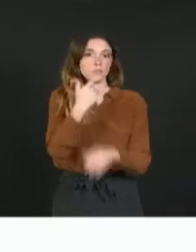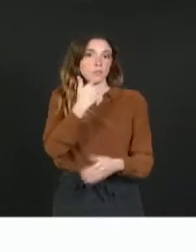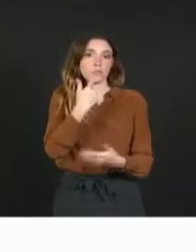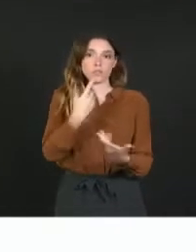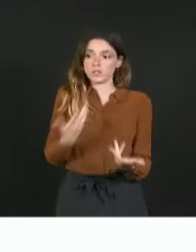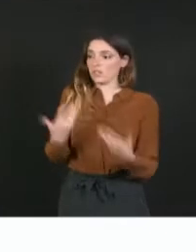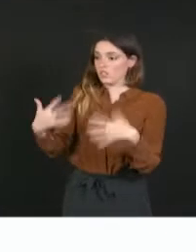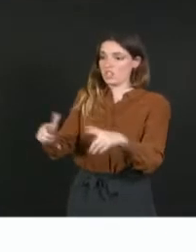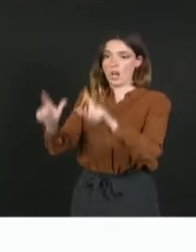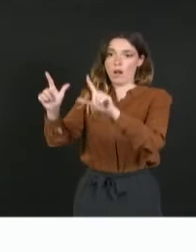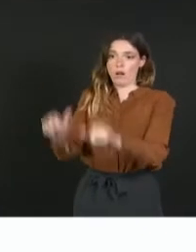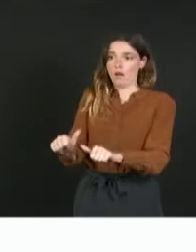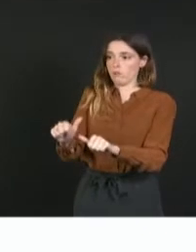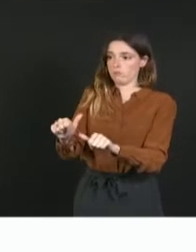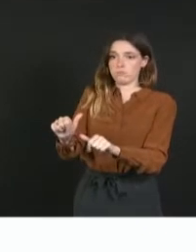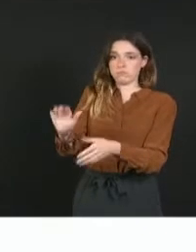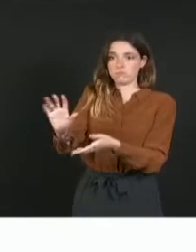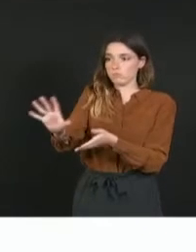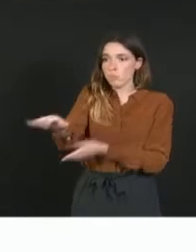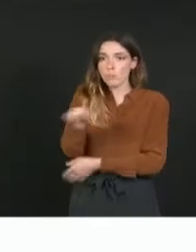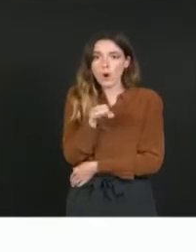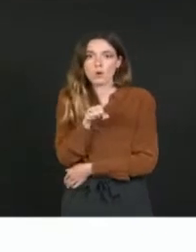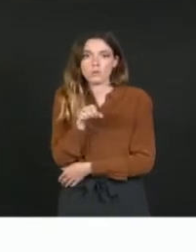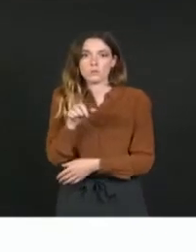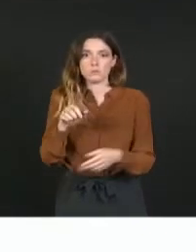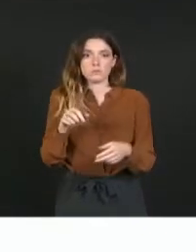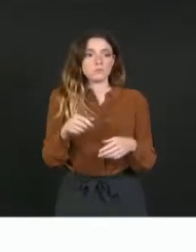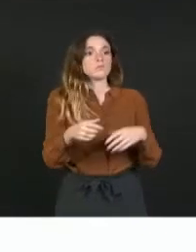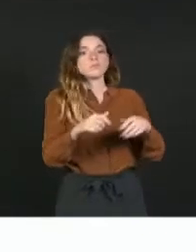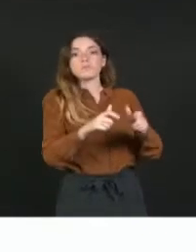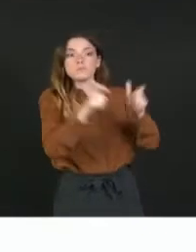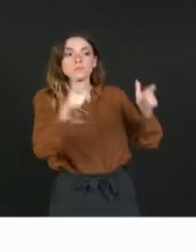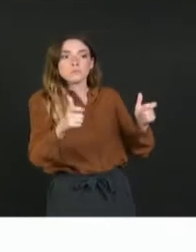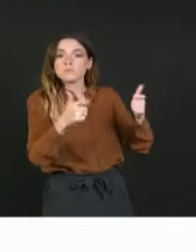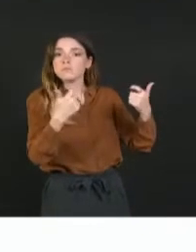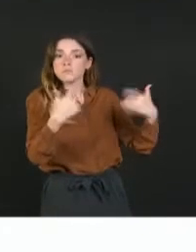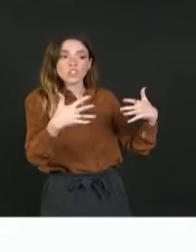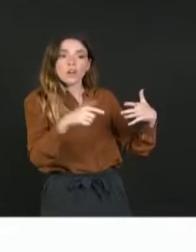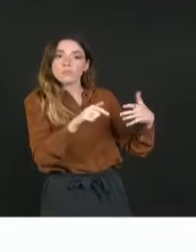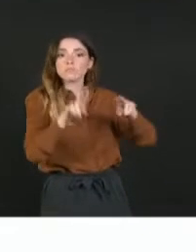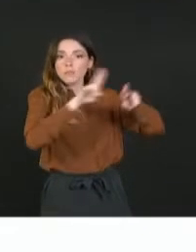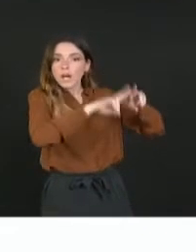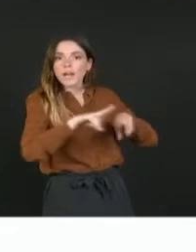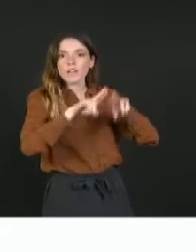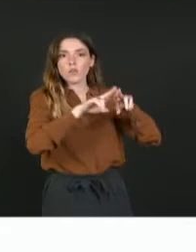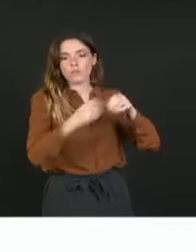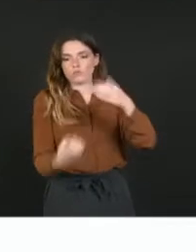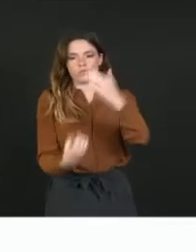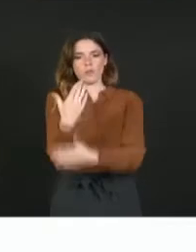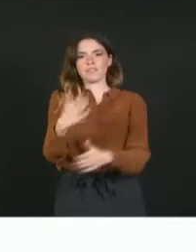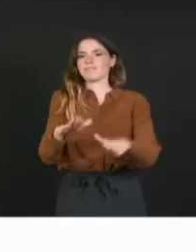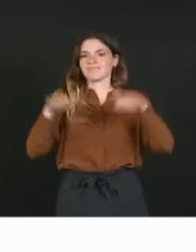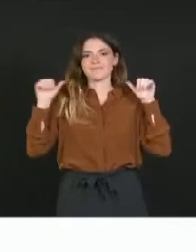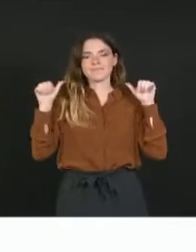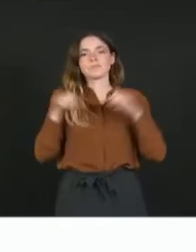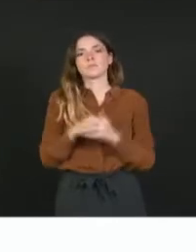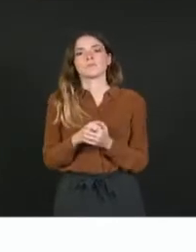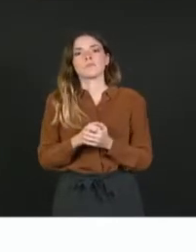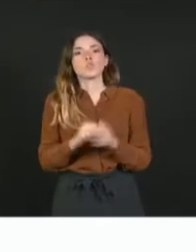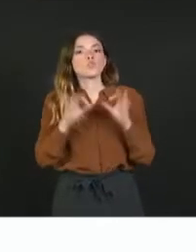l'existant, construire, rénover avant de construire du neuf, etc. Il y a une deuxième ambiguïté pour moi autour de